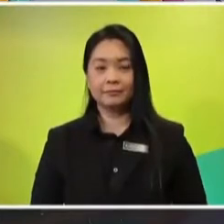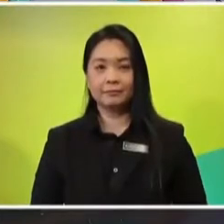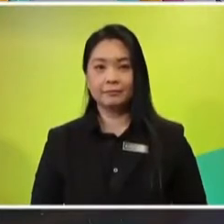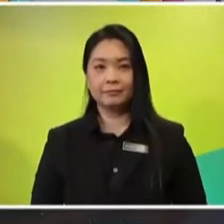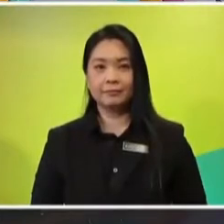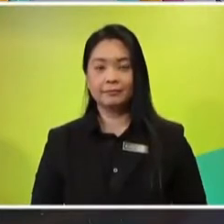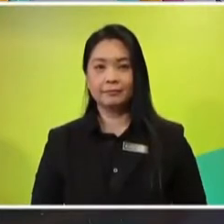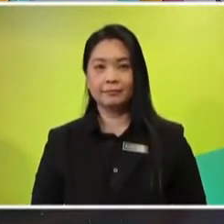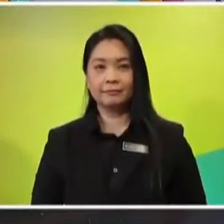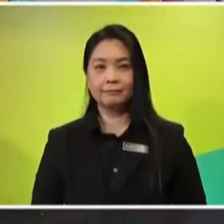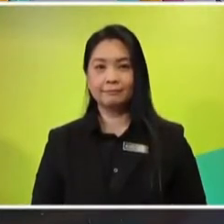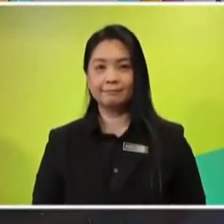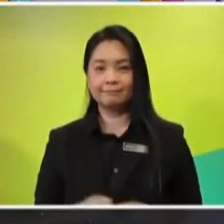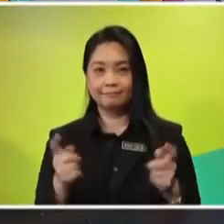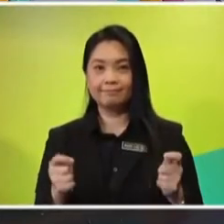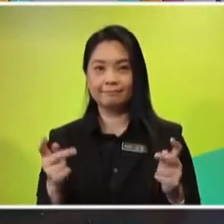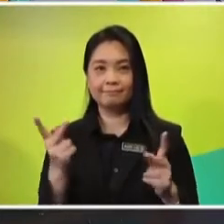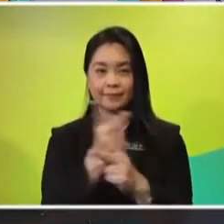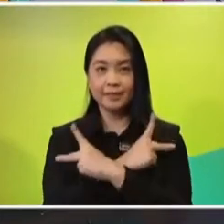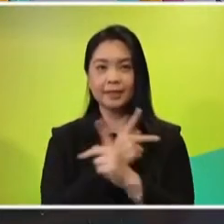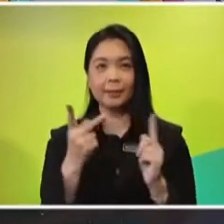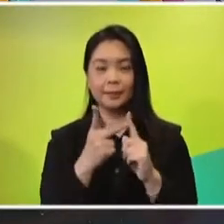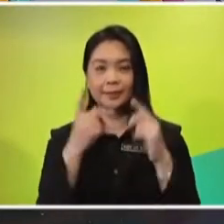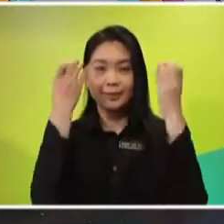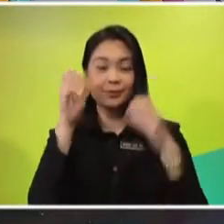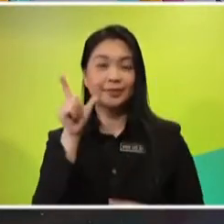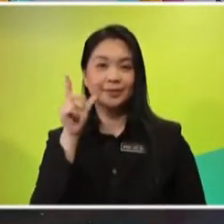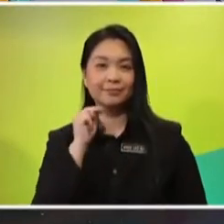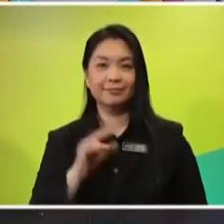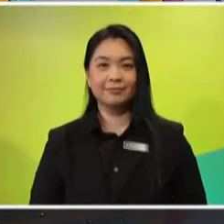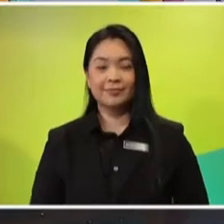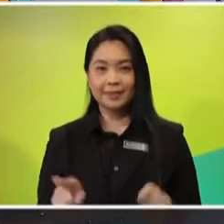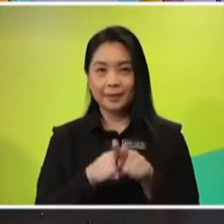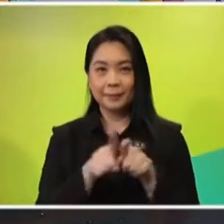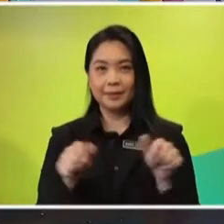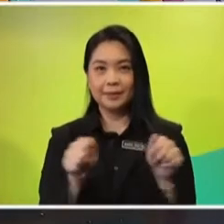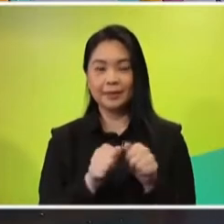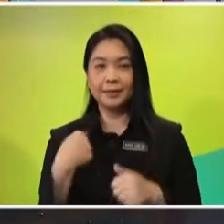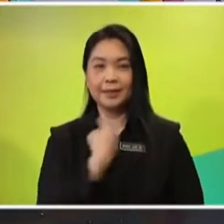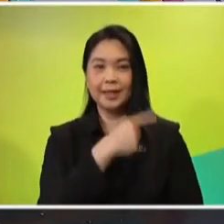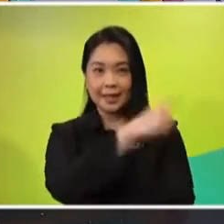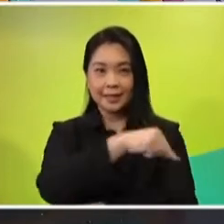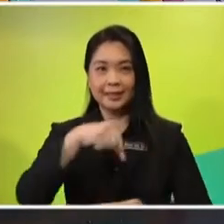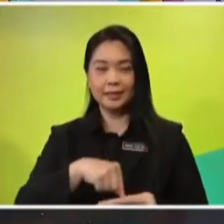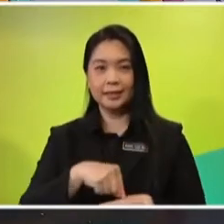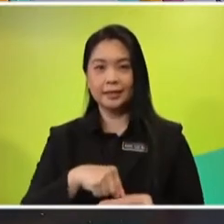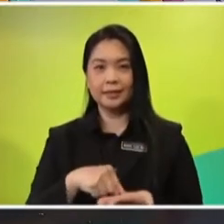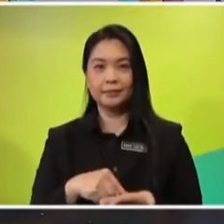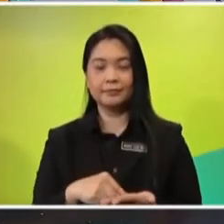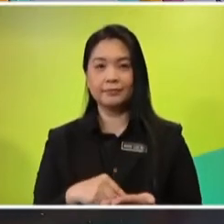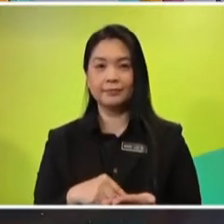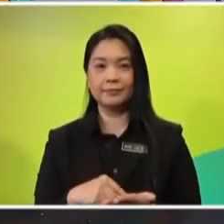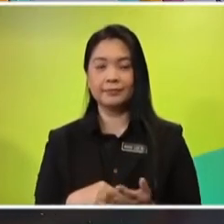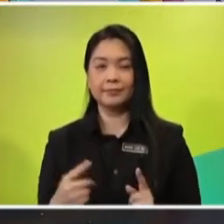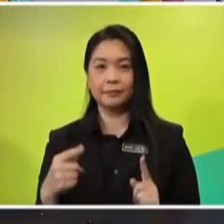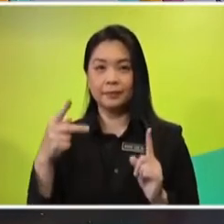kasih juga kepada cikgu jurubahasa isyarat kita iaitu cikgu Kulina kerana bersama dengan kami pada hari ini. Terima kasih juga diucapkan kepada semua kawan-kawan